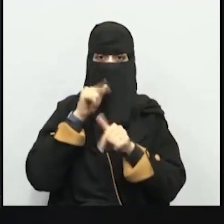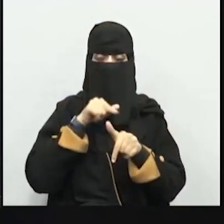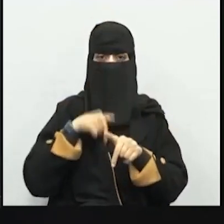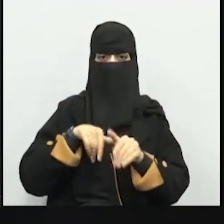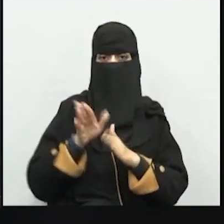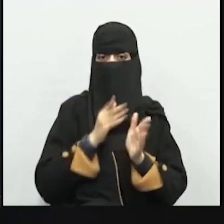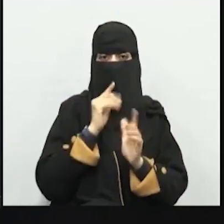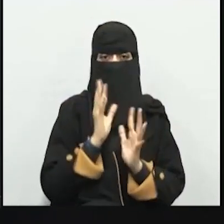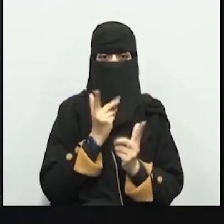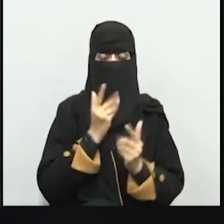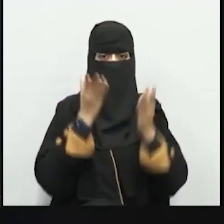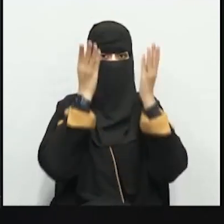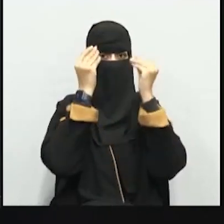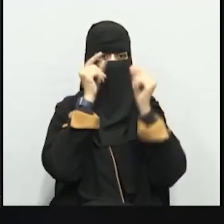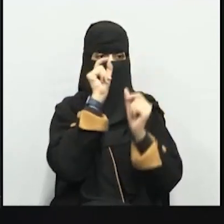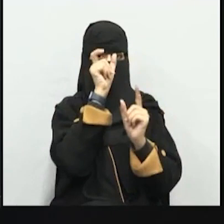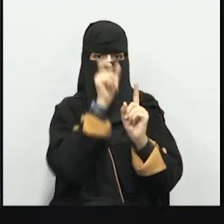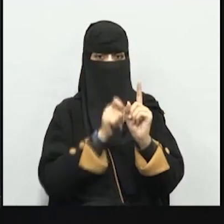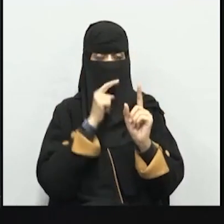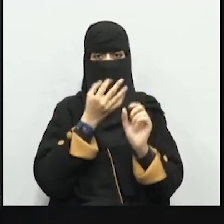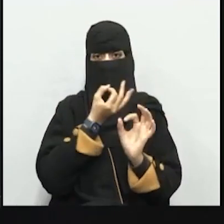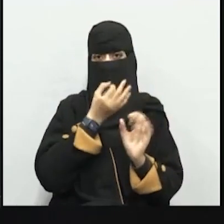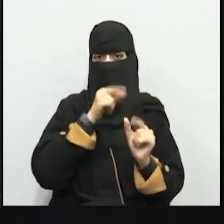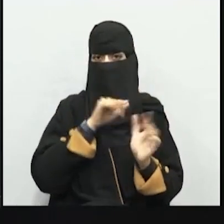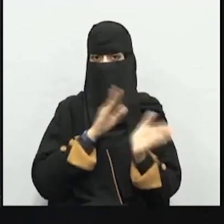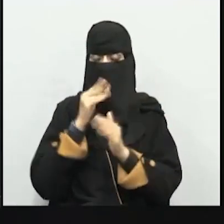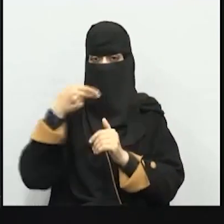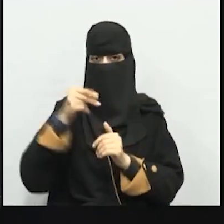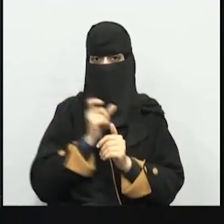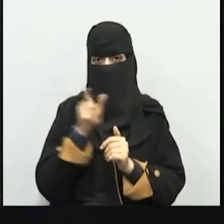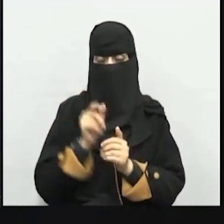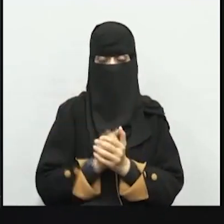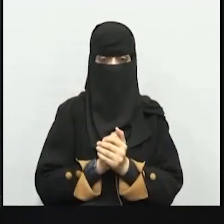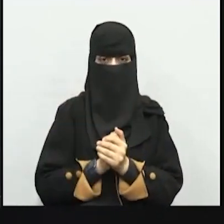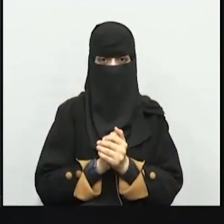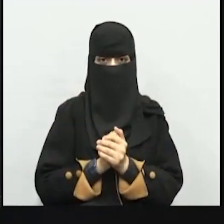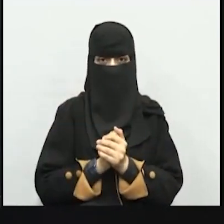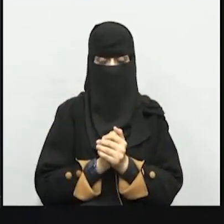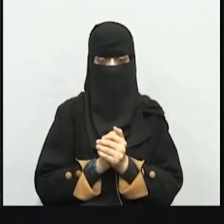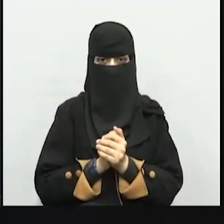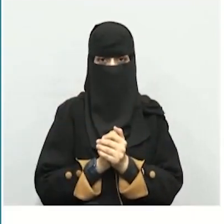الملك سلمان بن عبد العزيز، تحدث وتحدثي عنها.